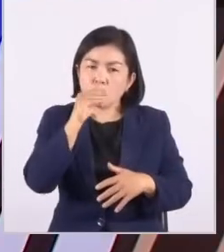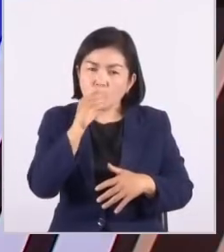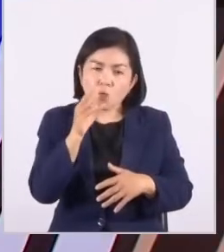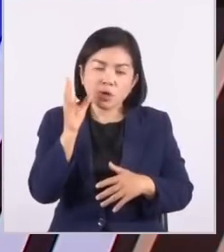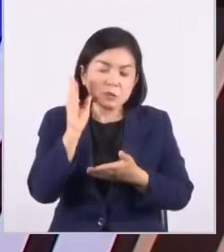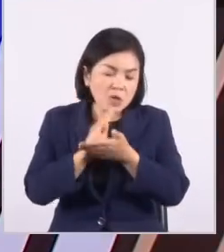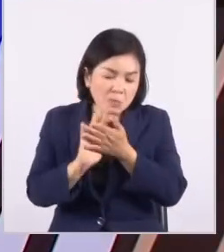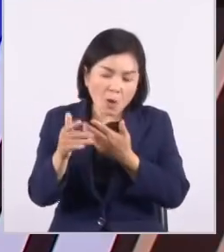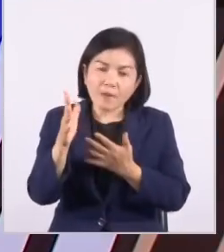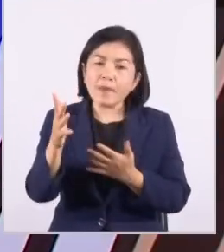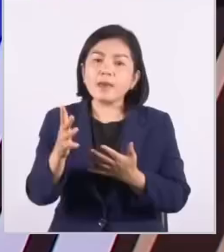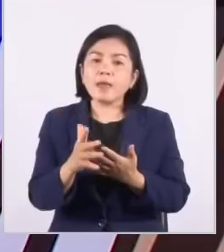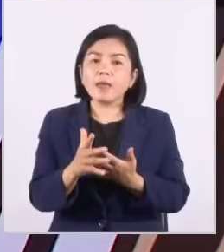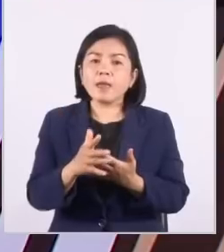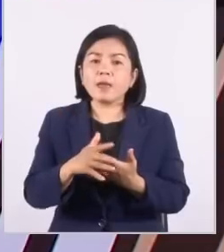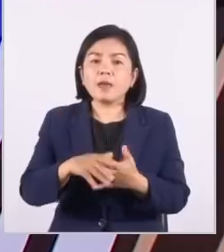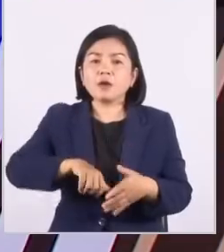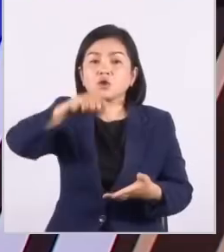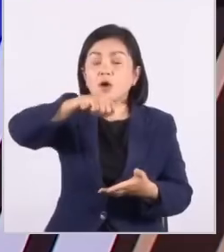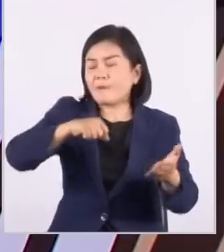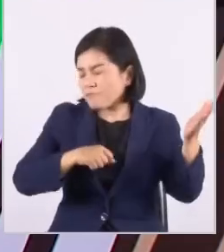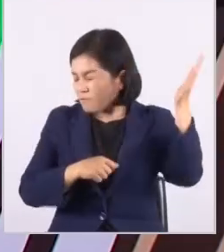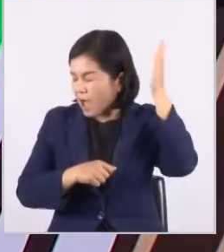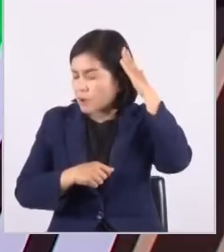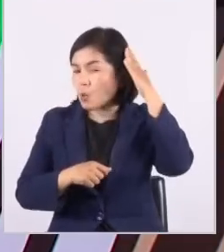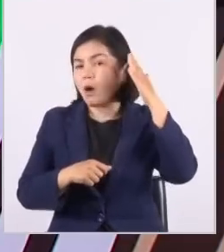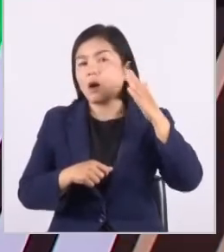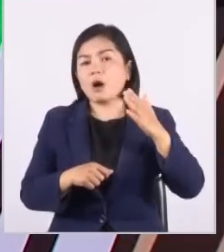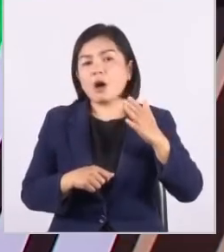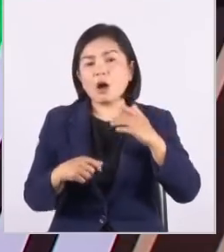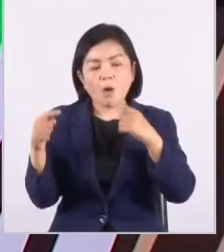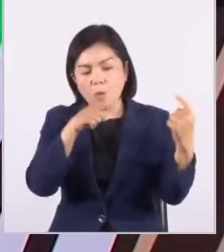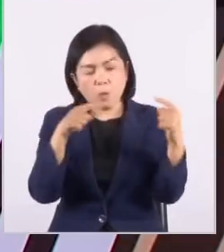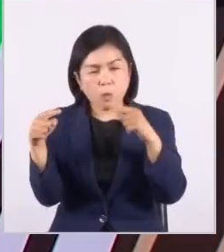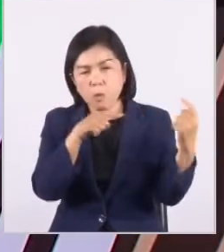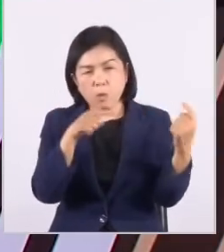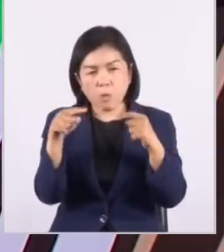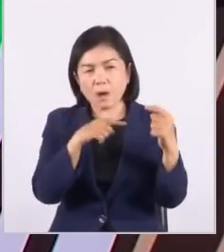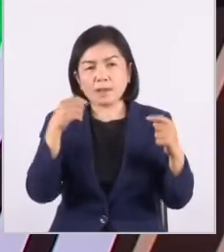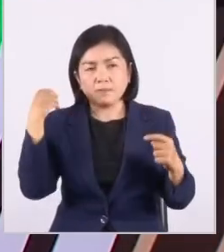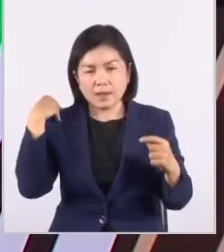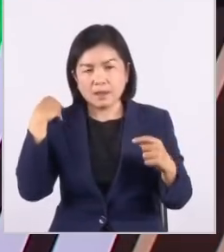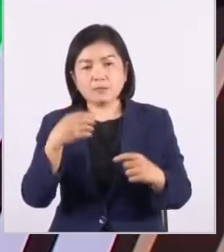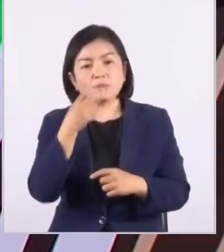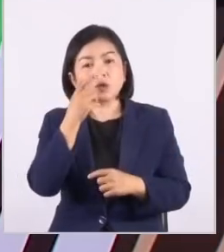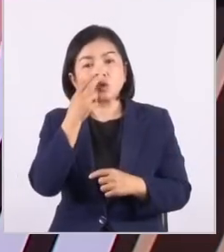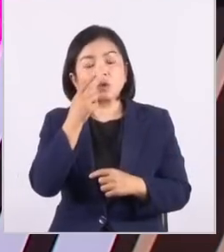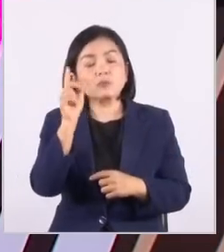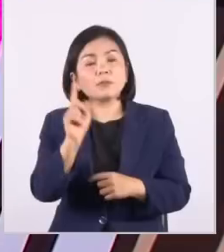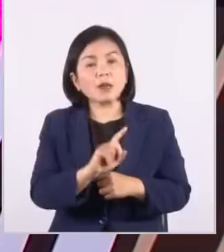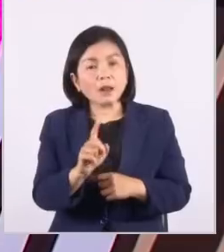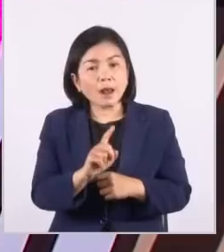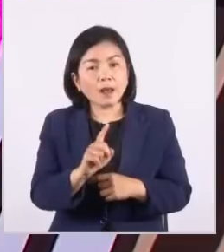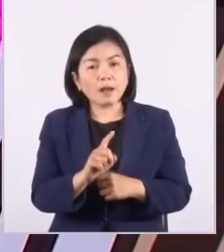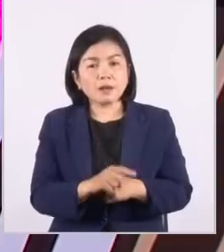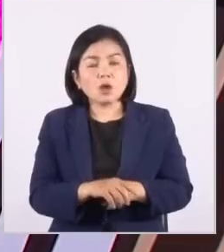ย เลยเอาซองพัสดุฟาดไปที่หัว แล้วก็มีการต่อร้อต่อเถียงถกกันอยู่นะคะไปดูหน่อยพฤติกรรมเขา